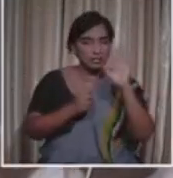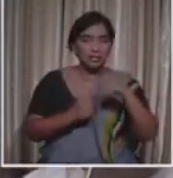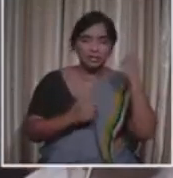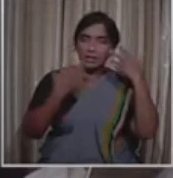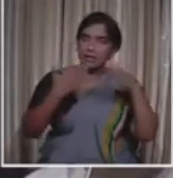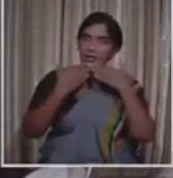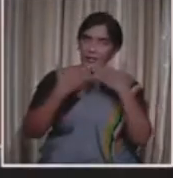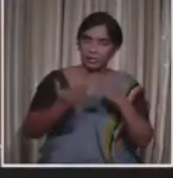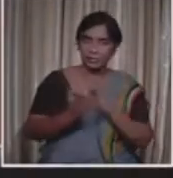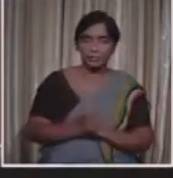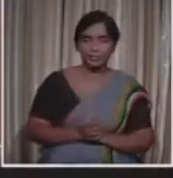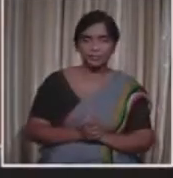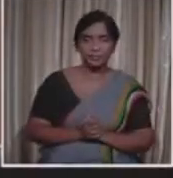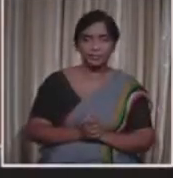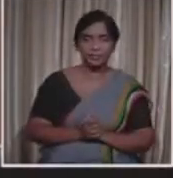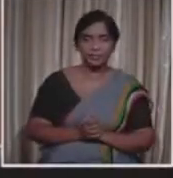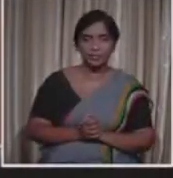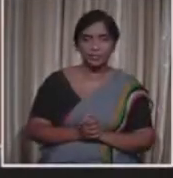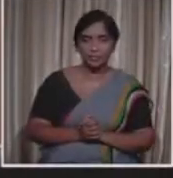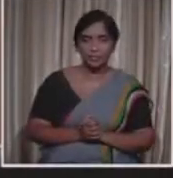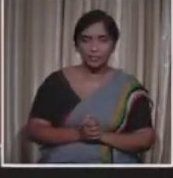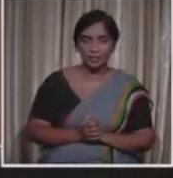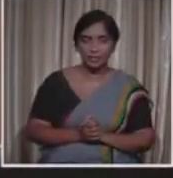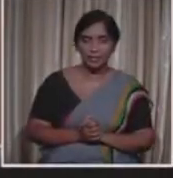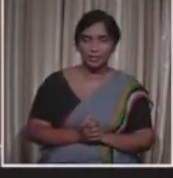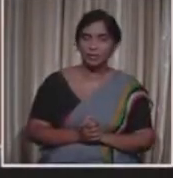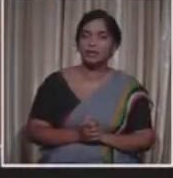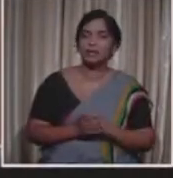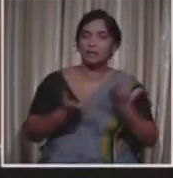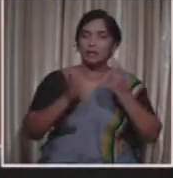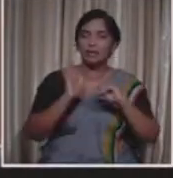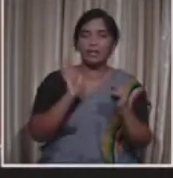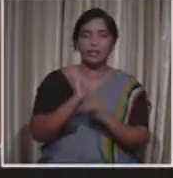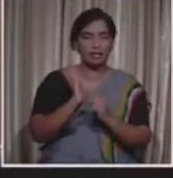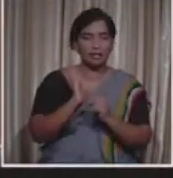බොහොම ස්තුතියි ඔබතුමාට බොහොම ස්තුතියි ගරු මැතිතුමනි ඊළඟට ගරු ලක්ෂ්මන් කිරියල්ල මැතිතුම මිනිත්තු 4